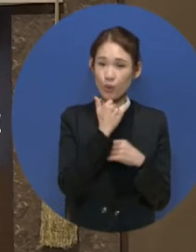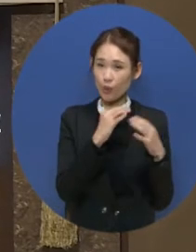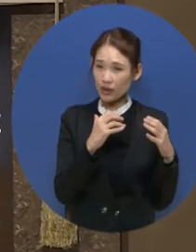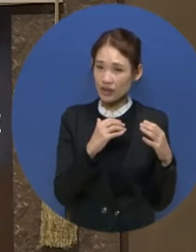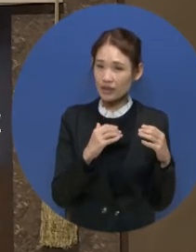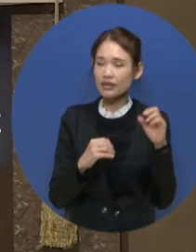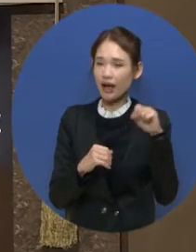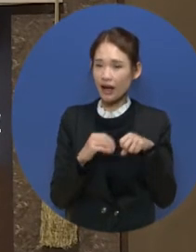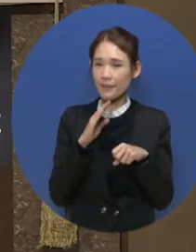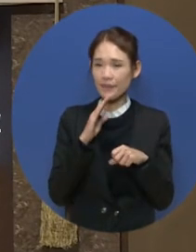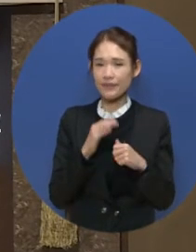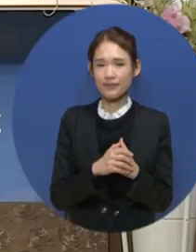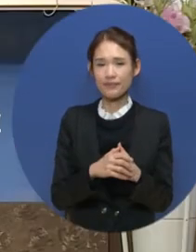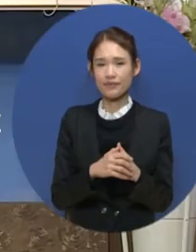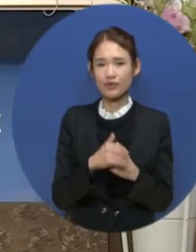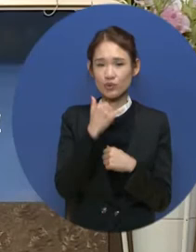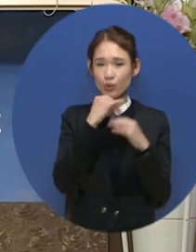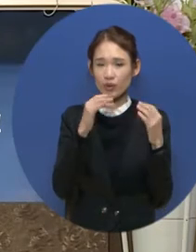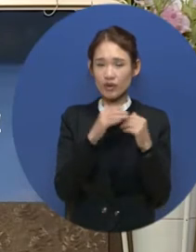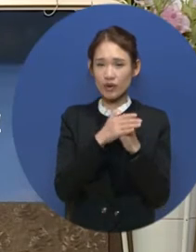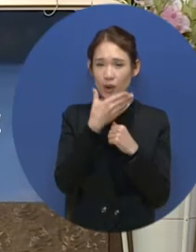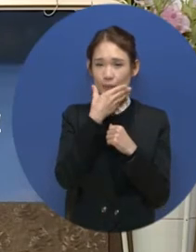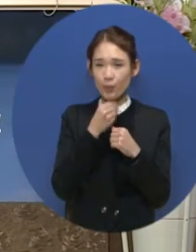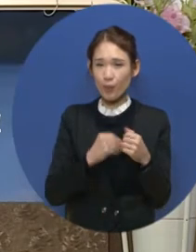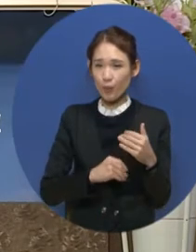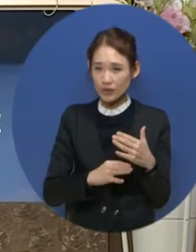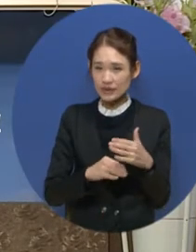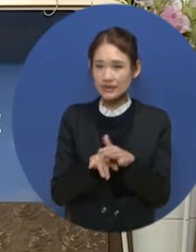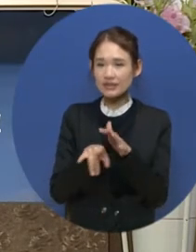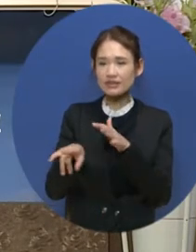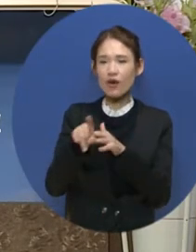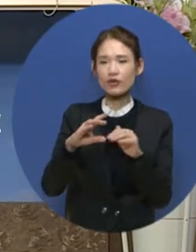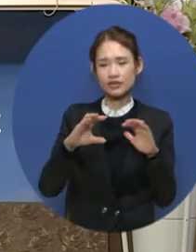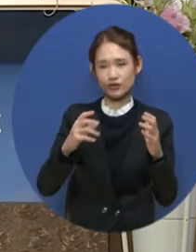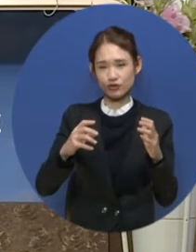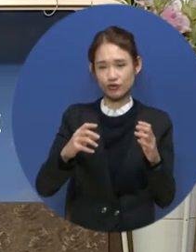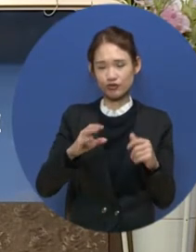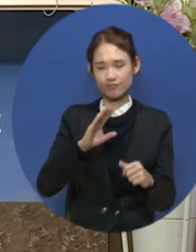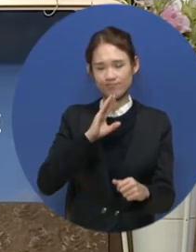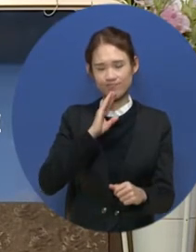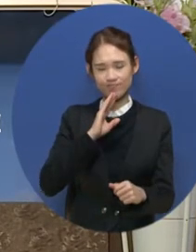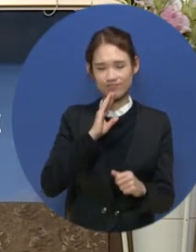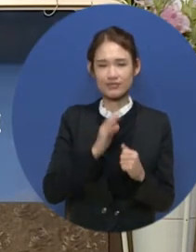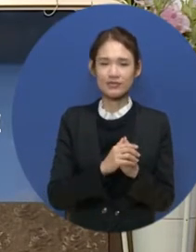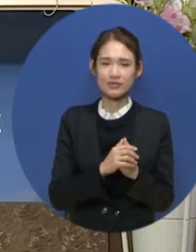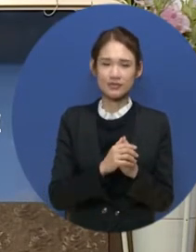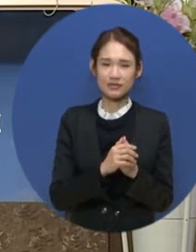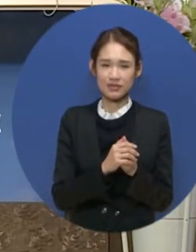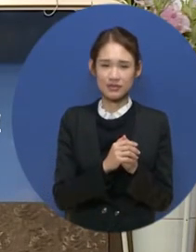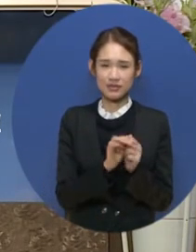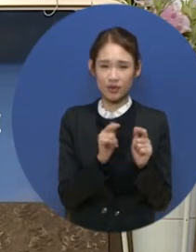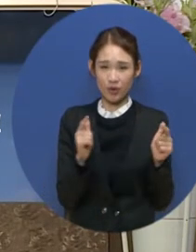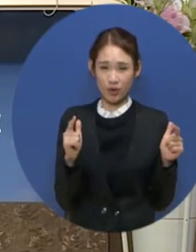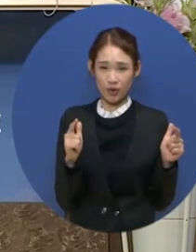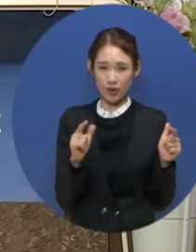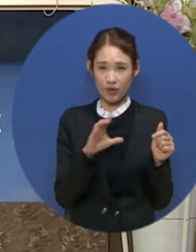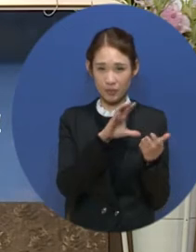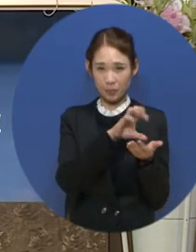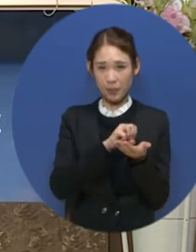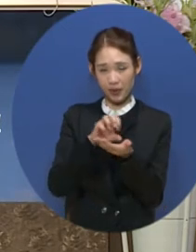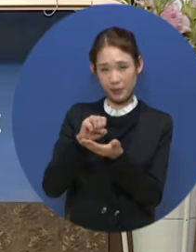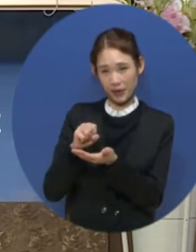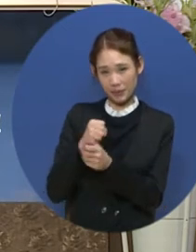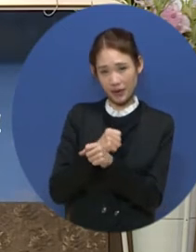내내 인데 독이 아무래도 복지 또 선진국이다 보니깐 4 이런 것들을 좀 많이 그